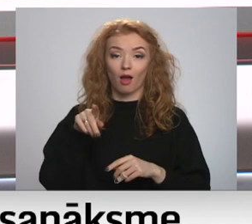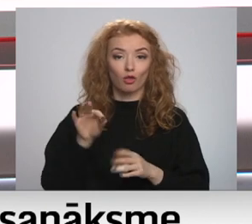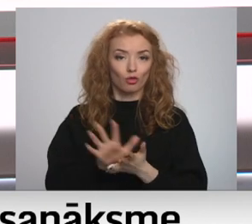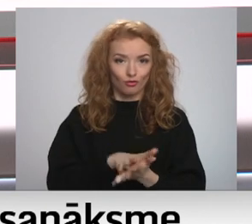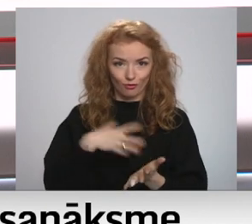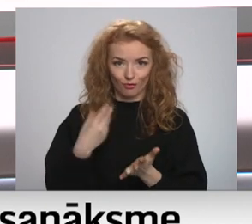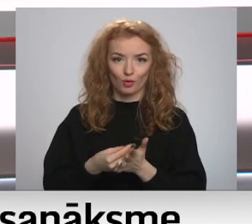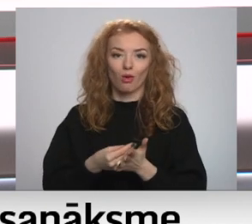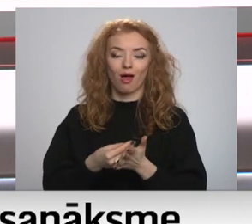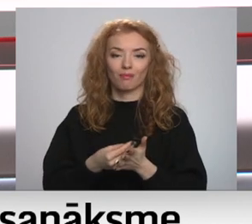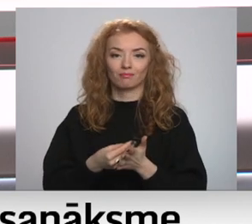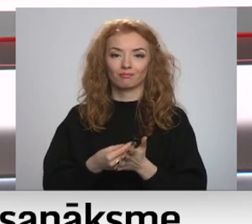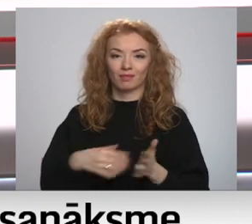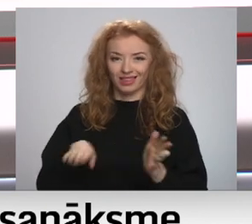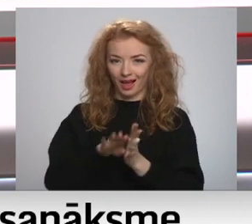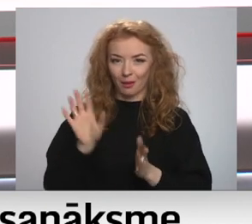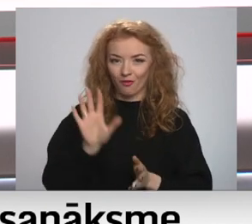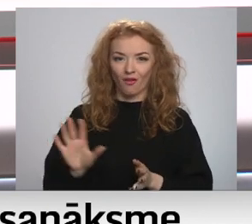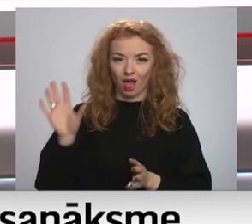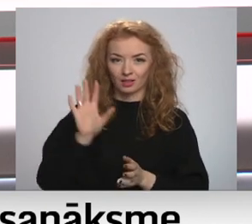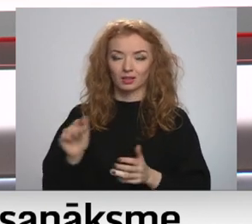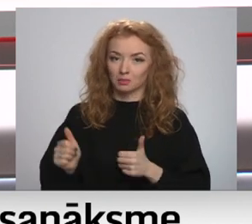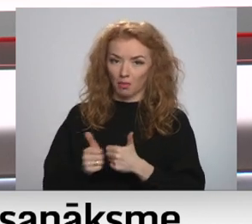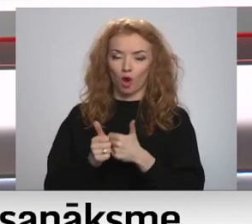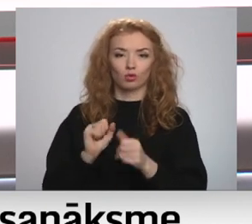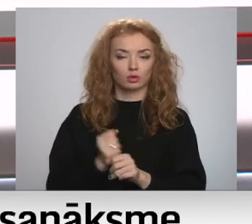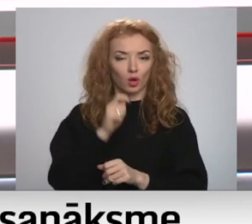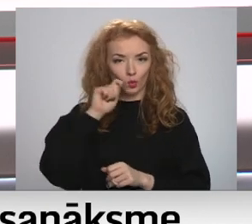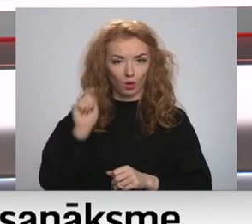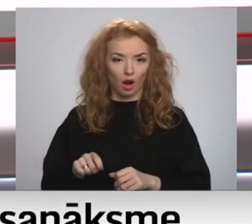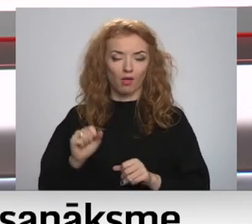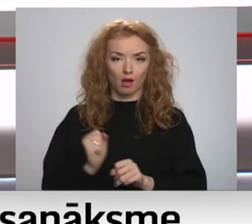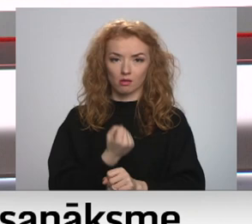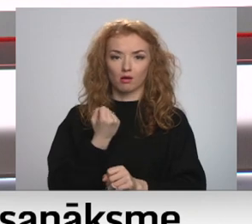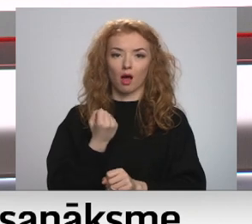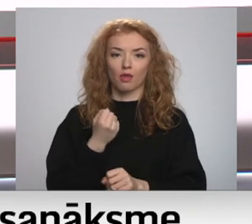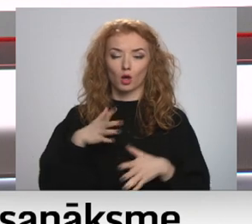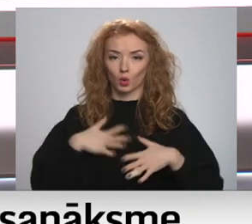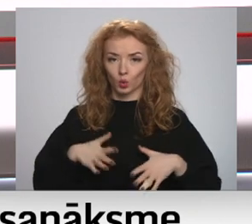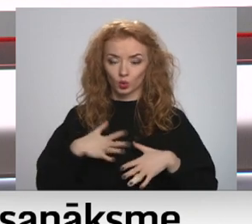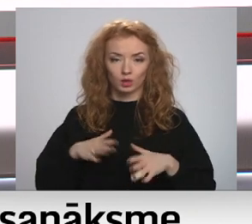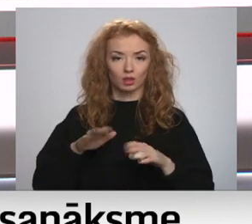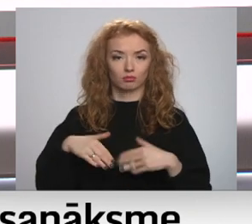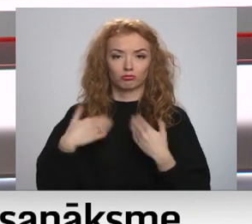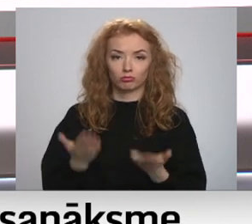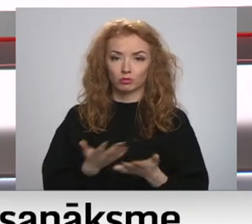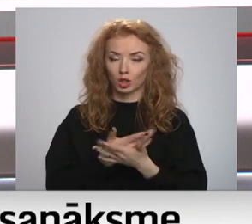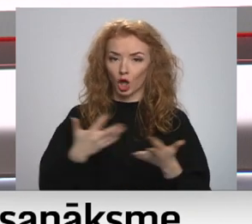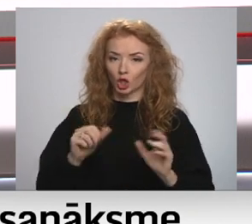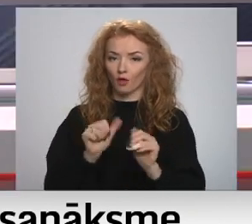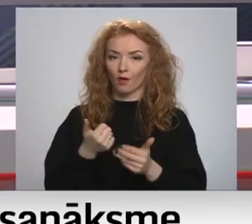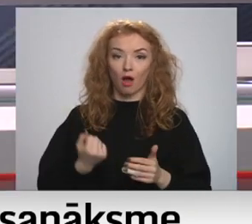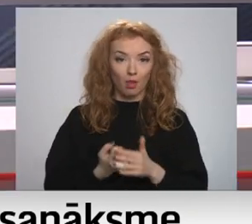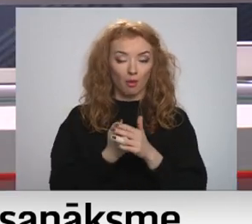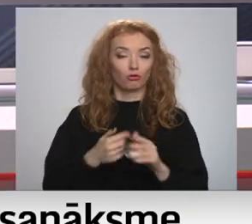joprojām NATO dalībvalsts stāv blakus gan Ukrainai, gan Gruzijai, sniedzot dažādu veidu